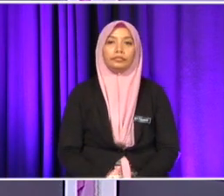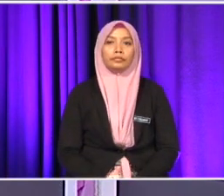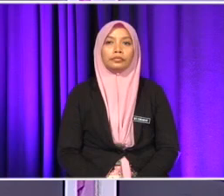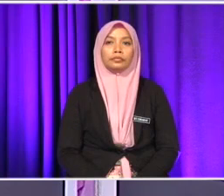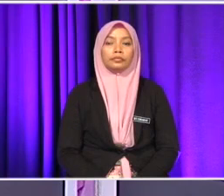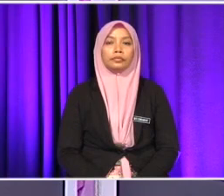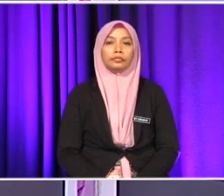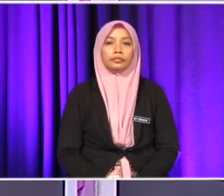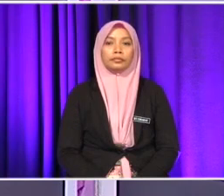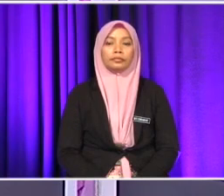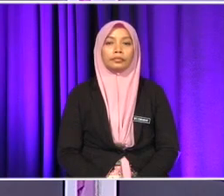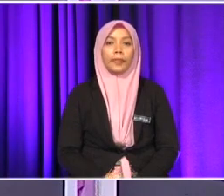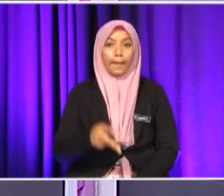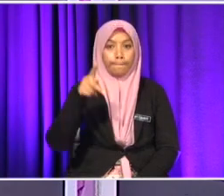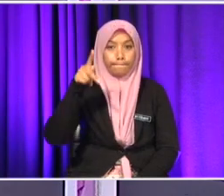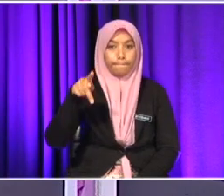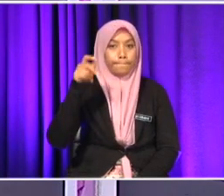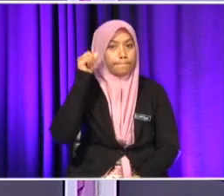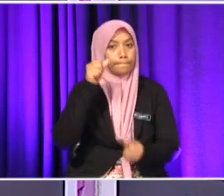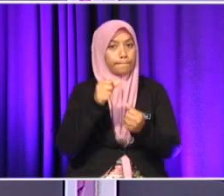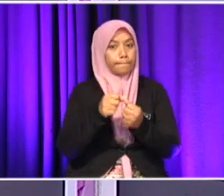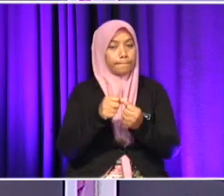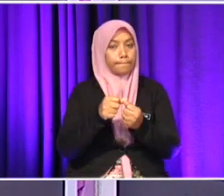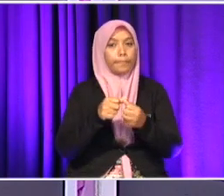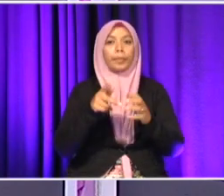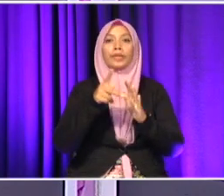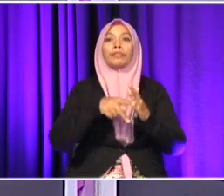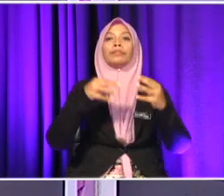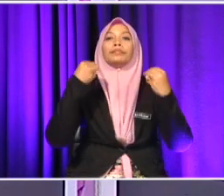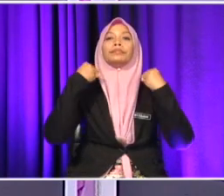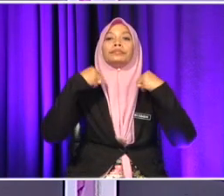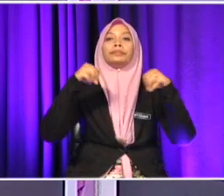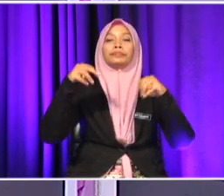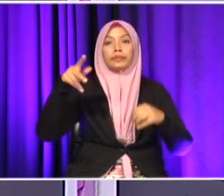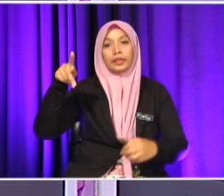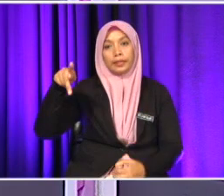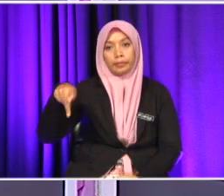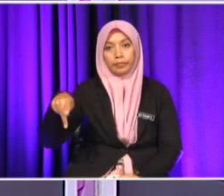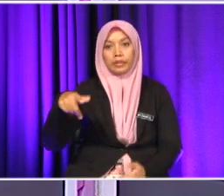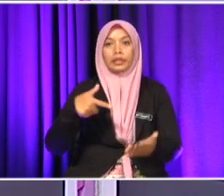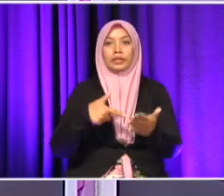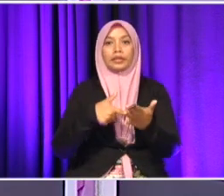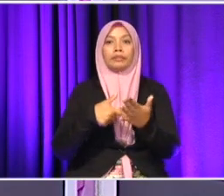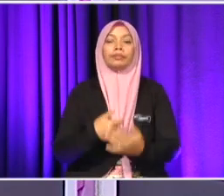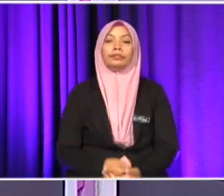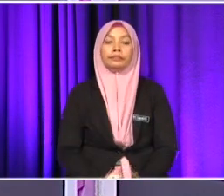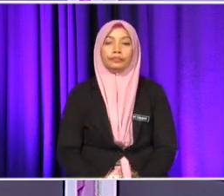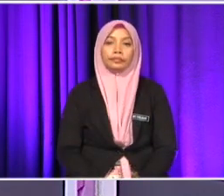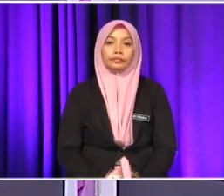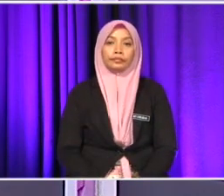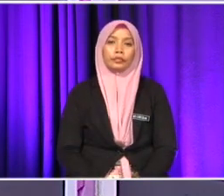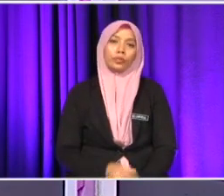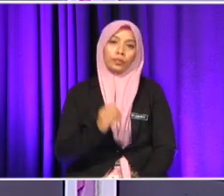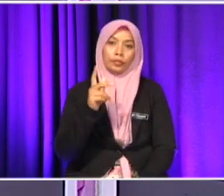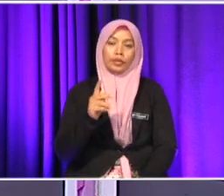nanti Ingat Oke kemudian pemasaran ini lagi pemasaran Oke